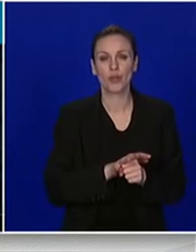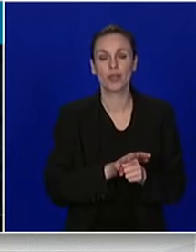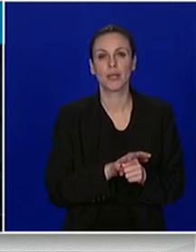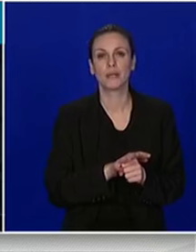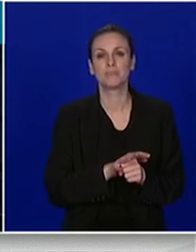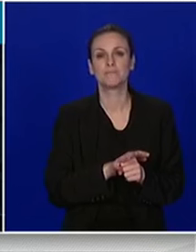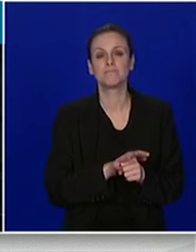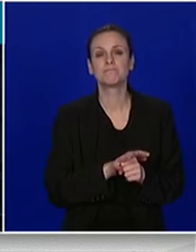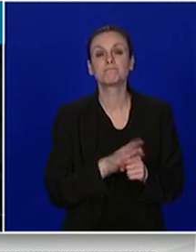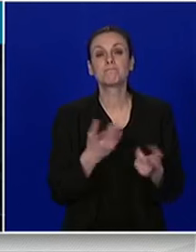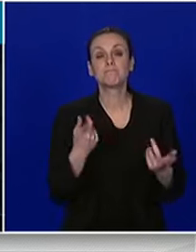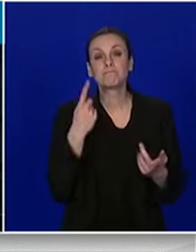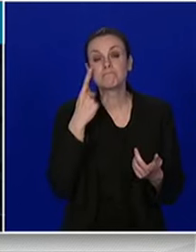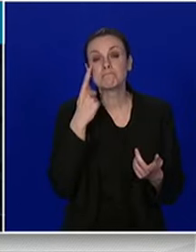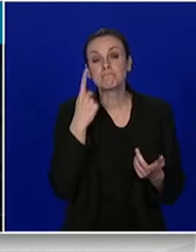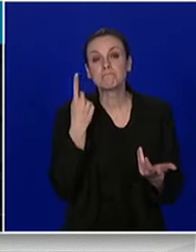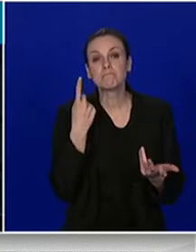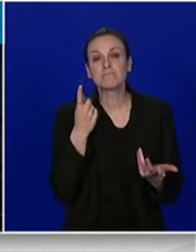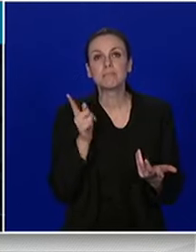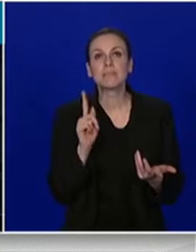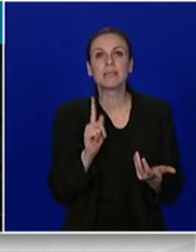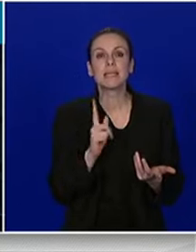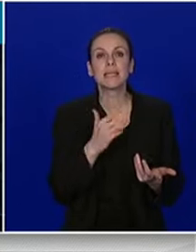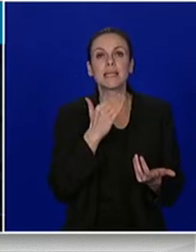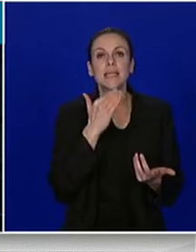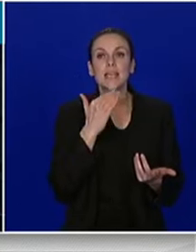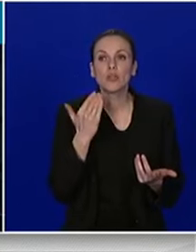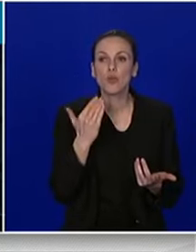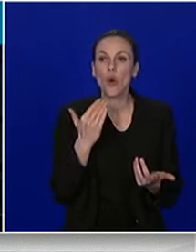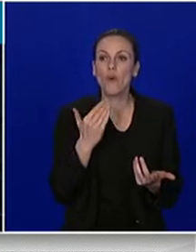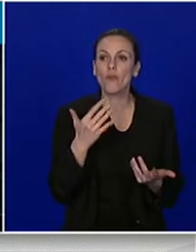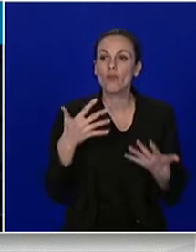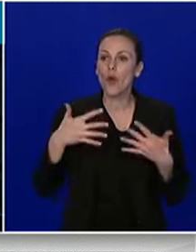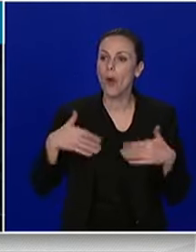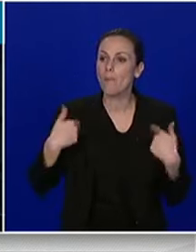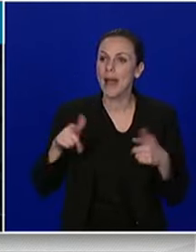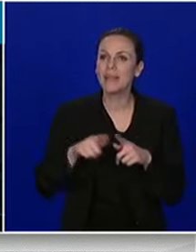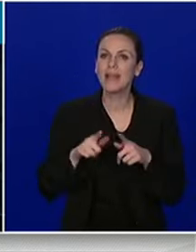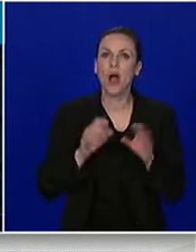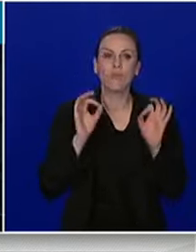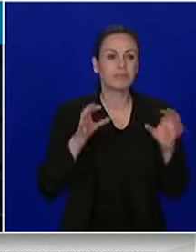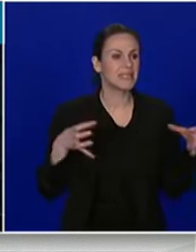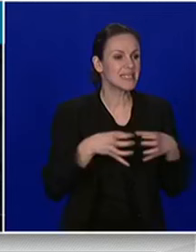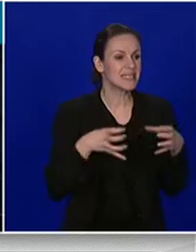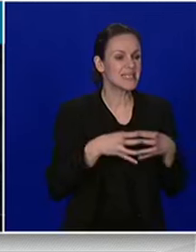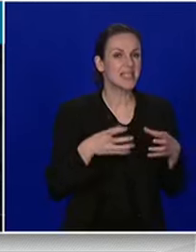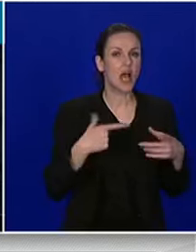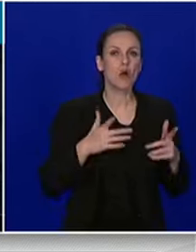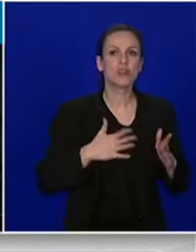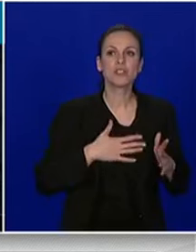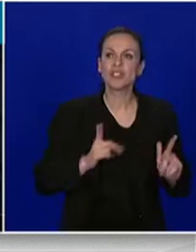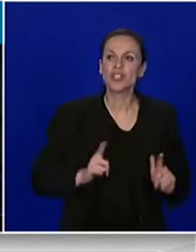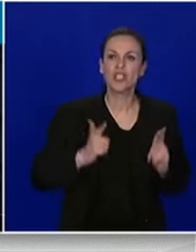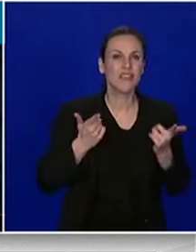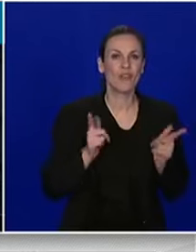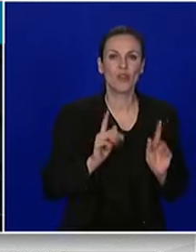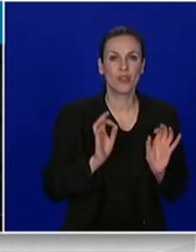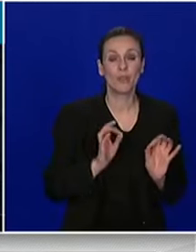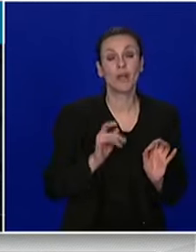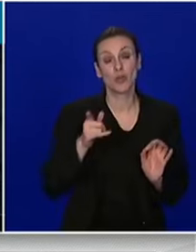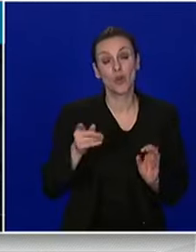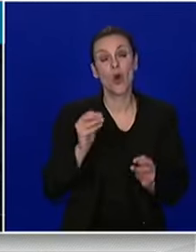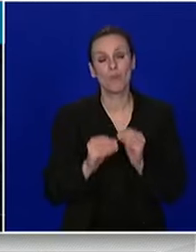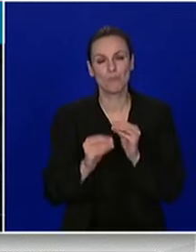očito nisu dovoljno uključeni u život zajednice i to je jedan